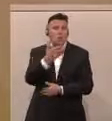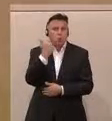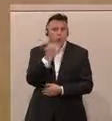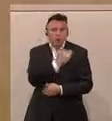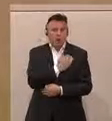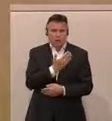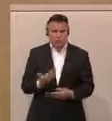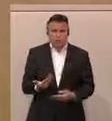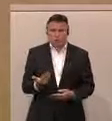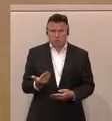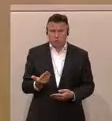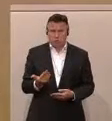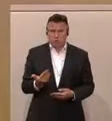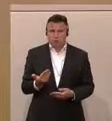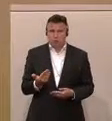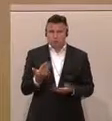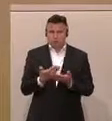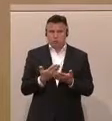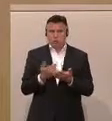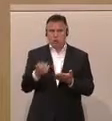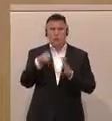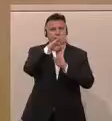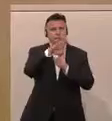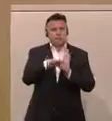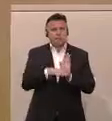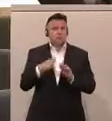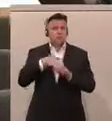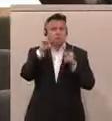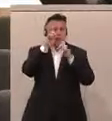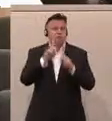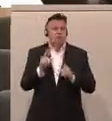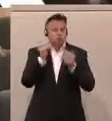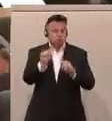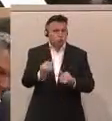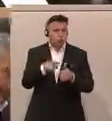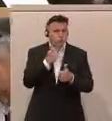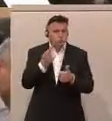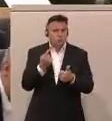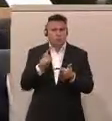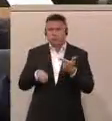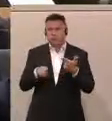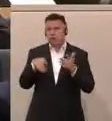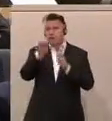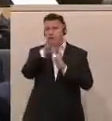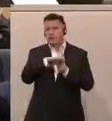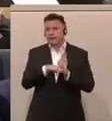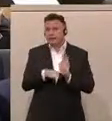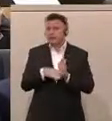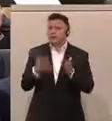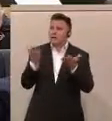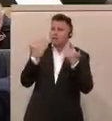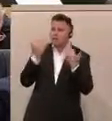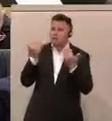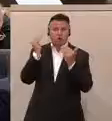belasten. Das sind beispielsweise Gesetze zum Tierschutz. Das sind vor allem Gesetze zum